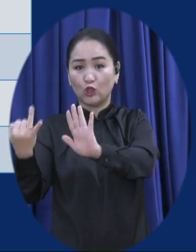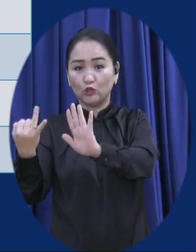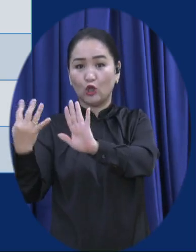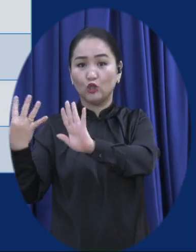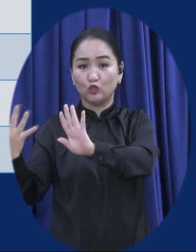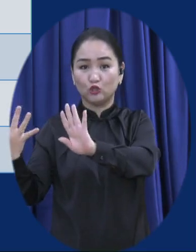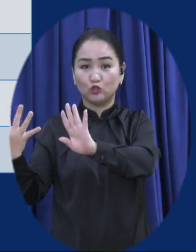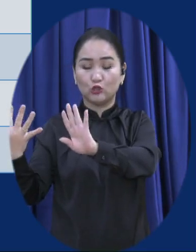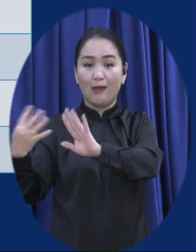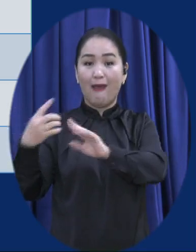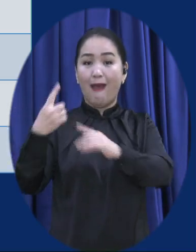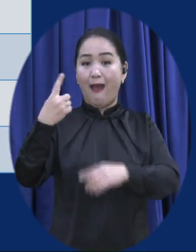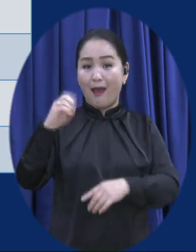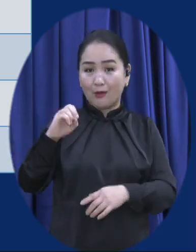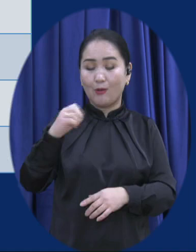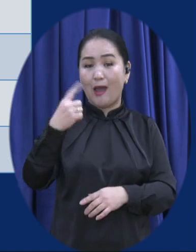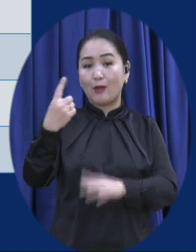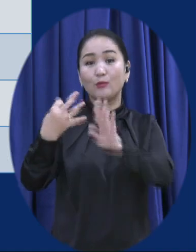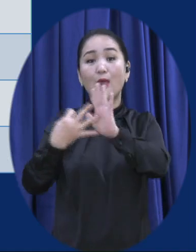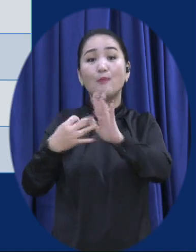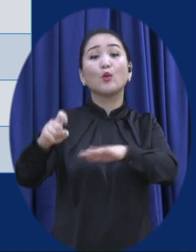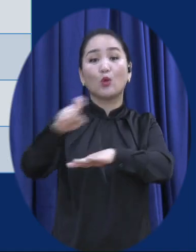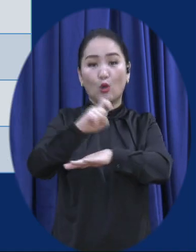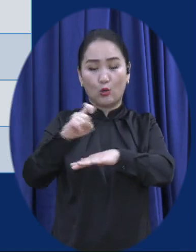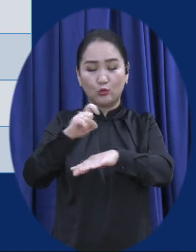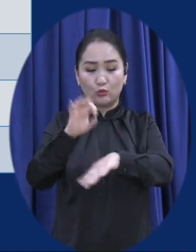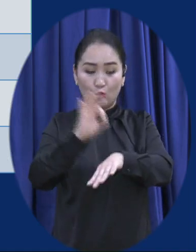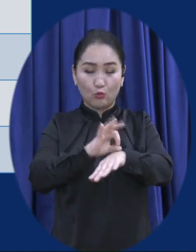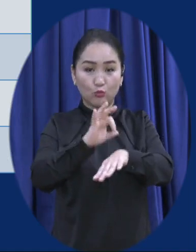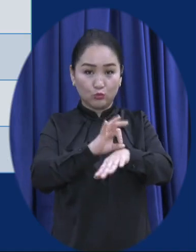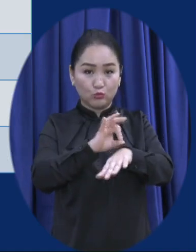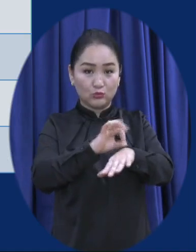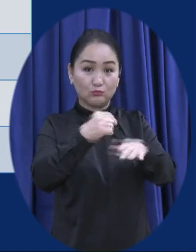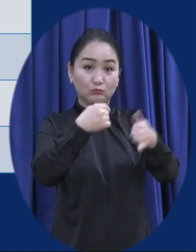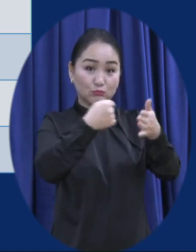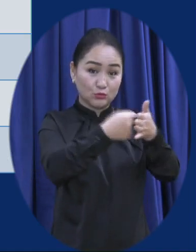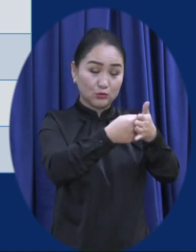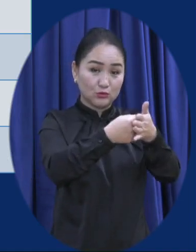9 18 дугаар хорооны нутаг дэвсгэрээс